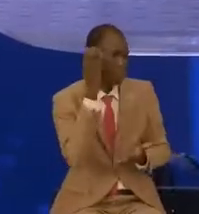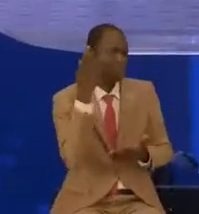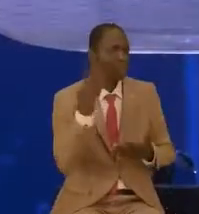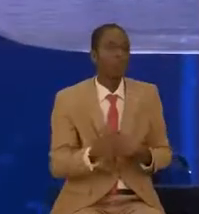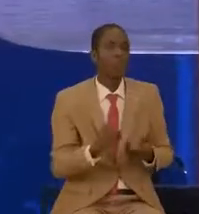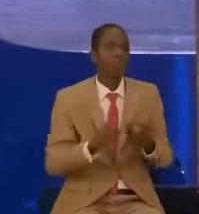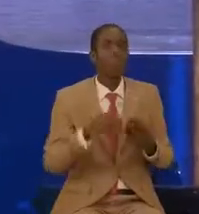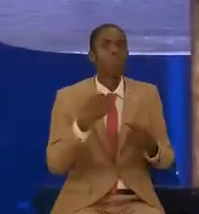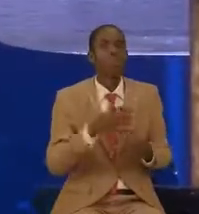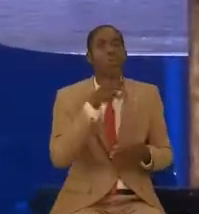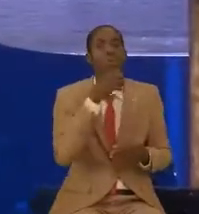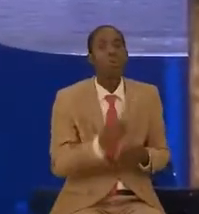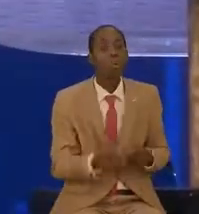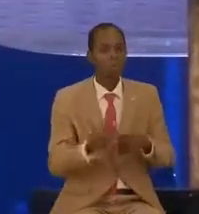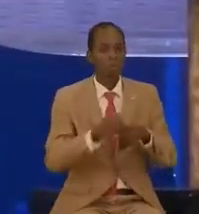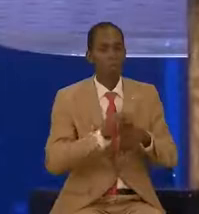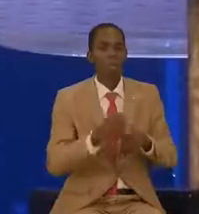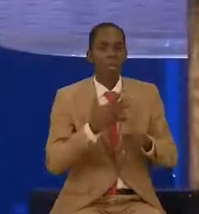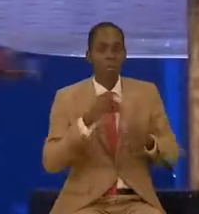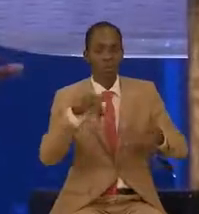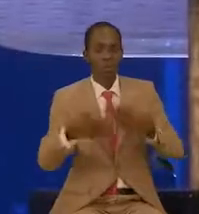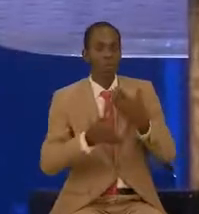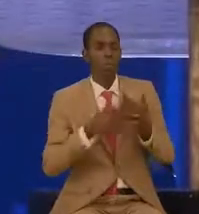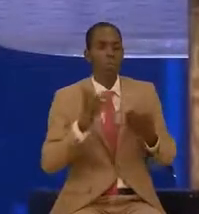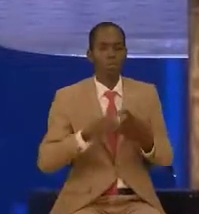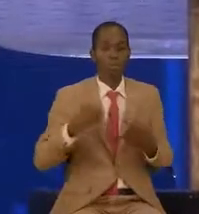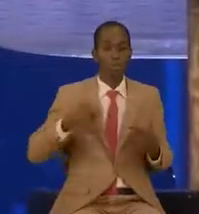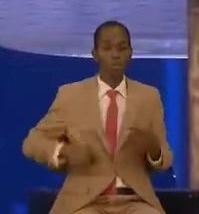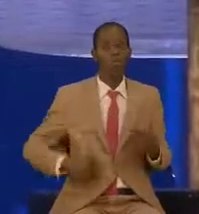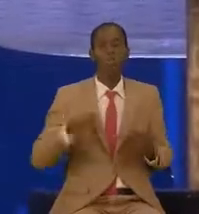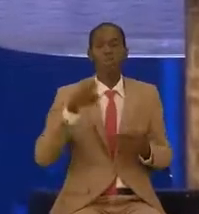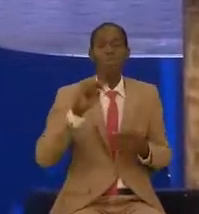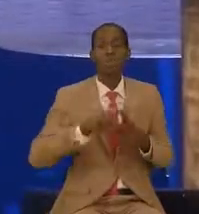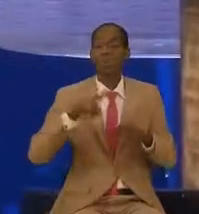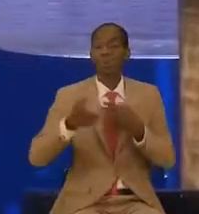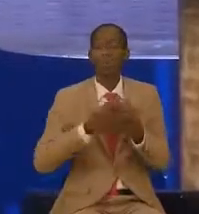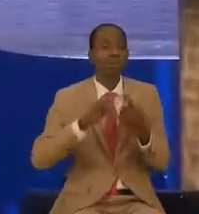les cérémonies de l'ancienne alliance. Tu retournes à la circoncision, tu dois retourner